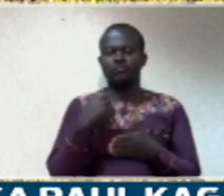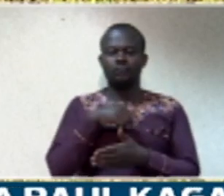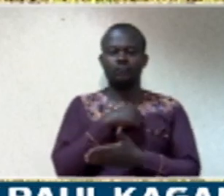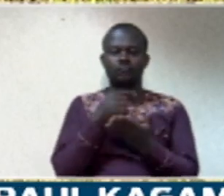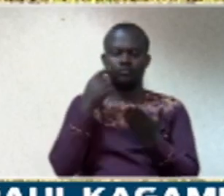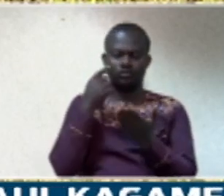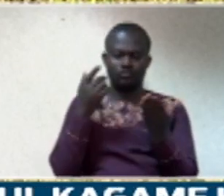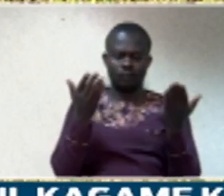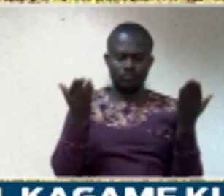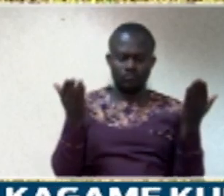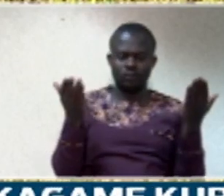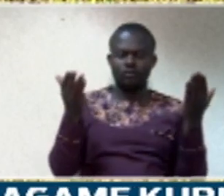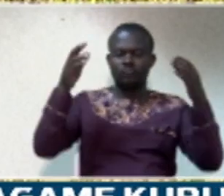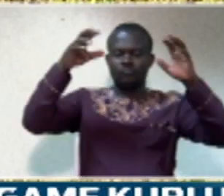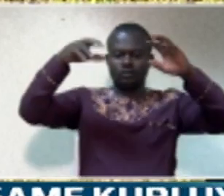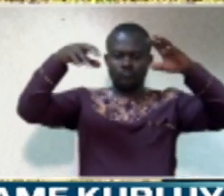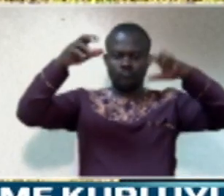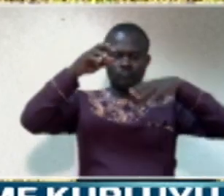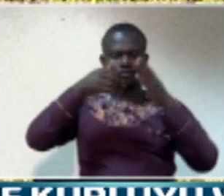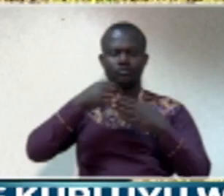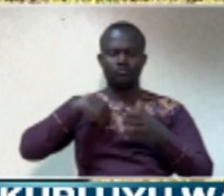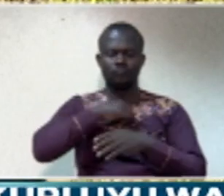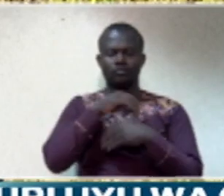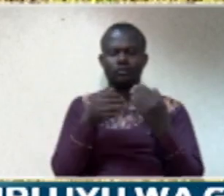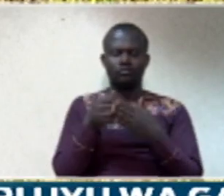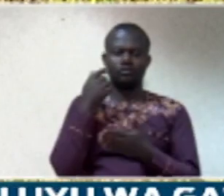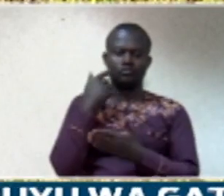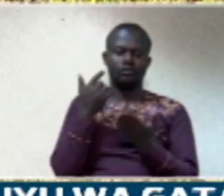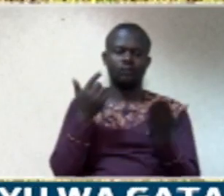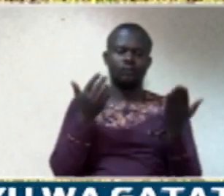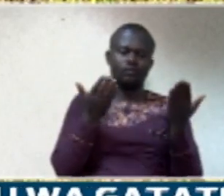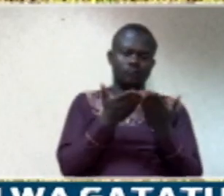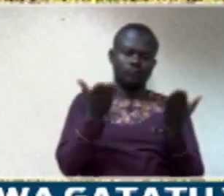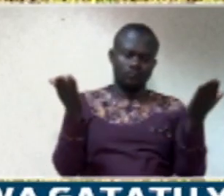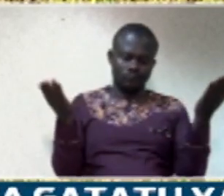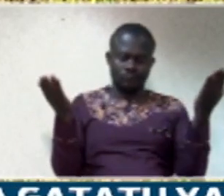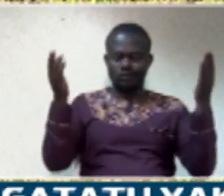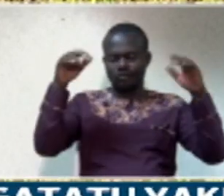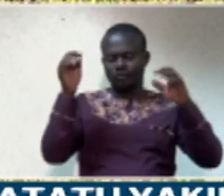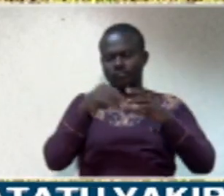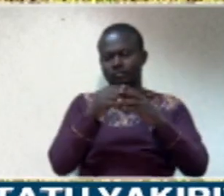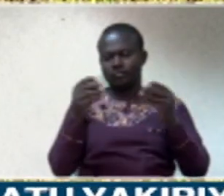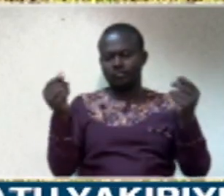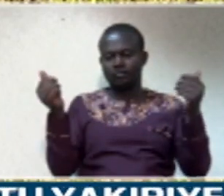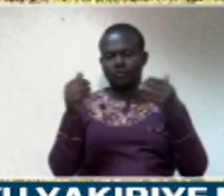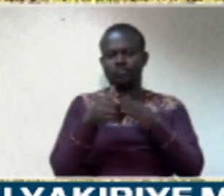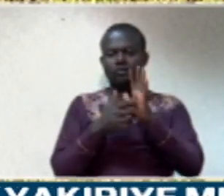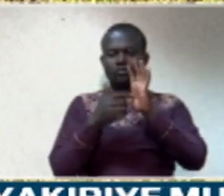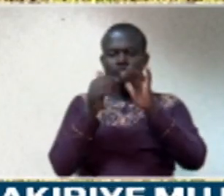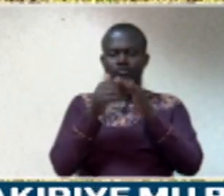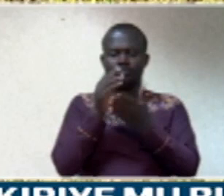nta mvura idahita, imvura uko yagwa kose iragwa ariko yagera igahita. Iyo mvura rero twatinyaga imitingito bigaragara ko